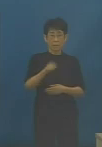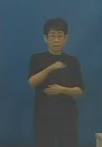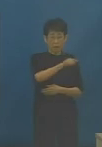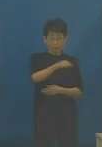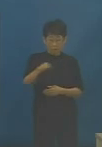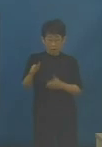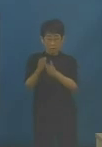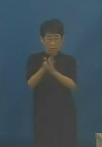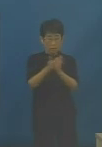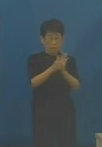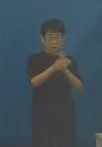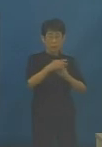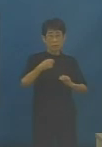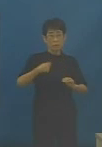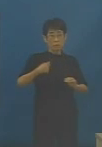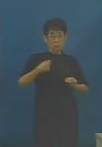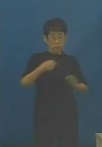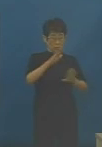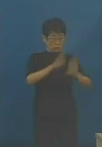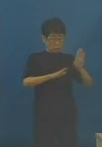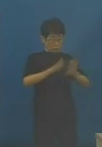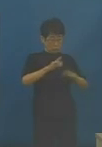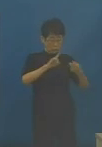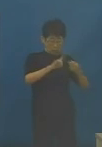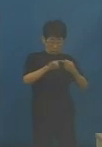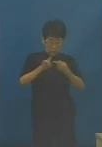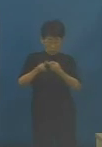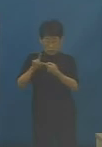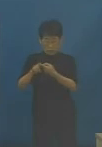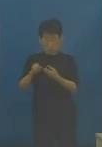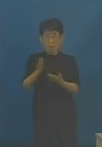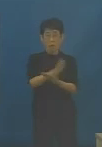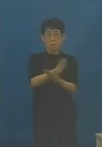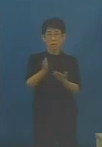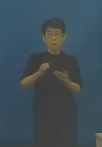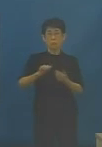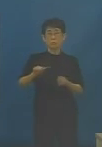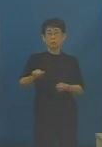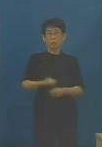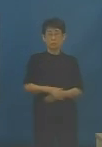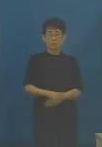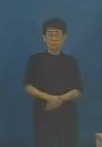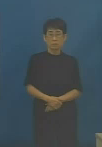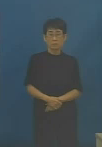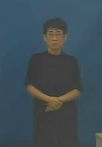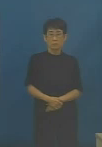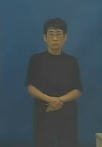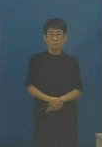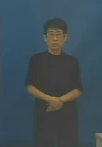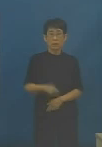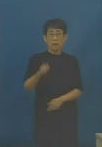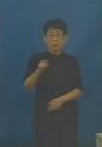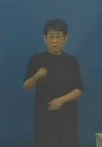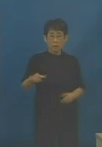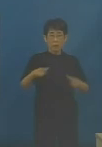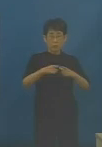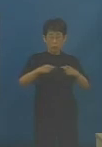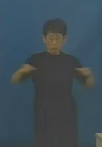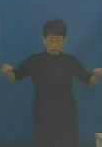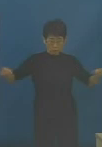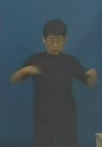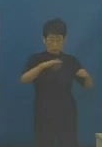自分のところの事情に照らして、まあ判断をするということだったんですが、それぞれの都道府県の事情だ